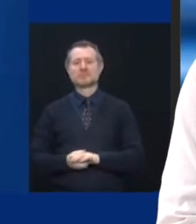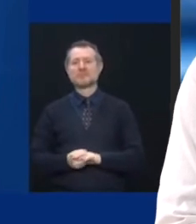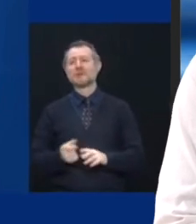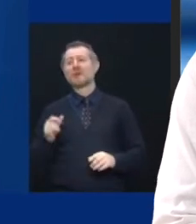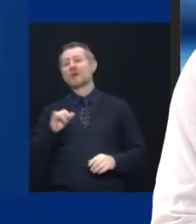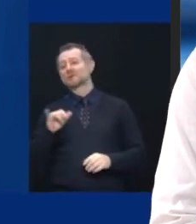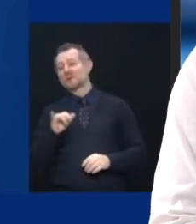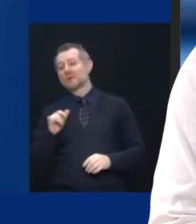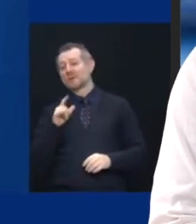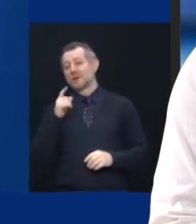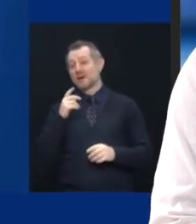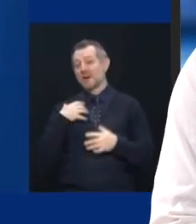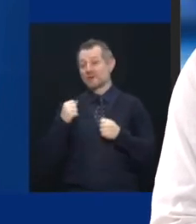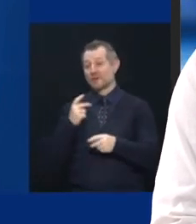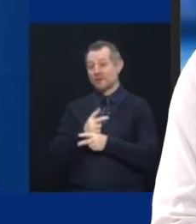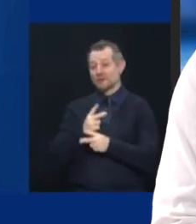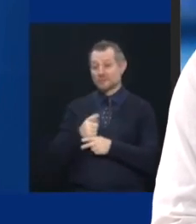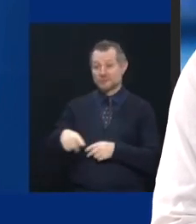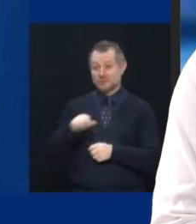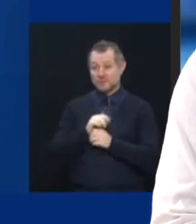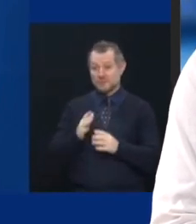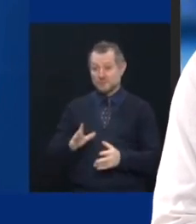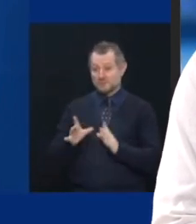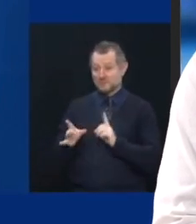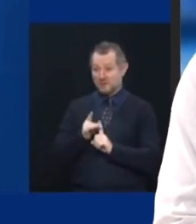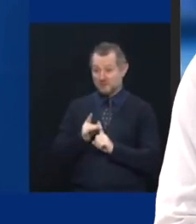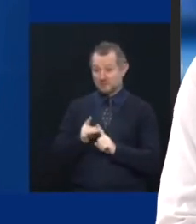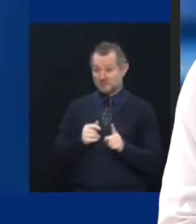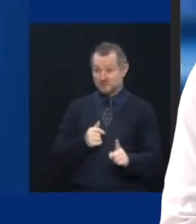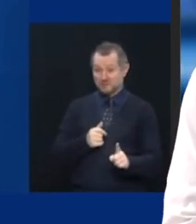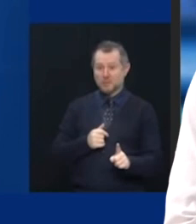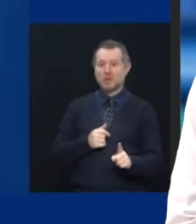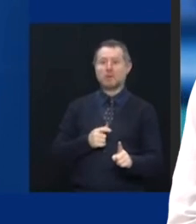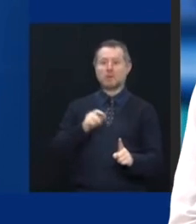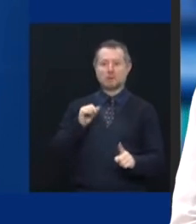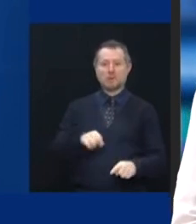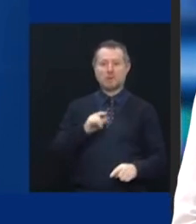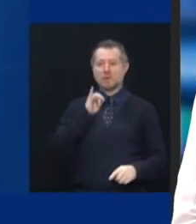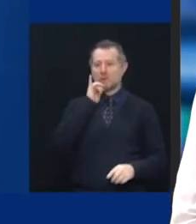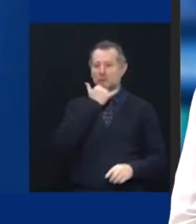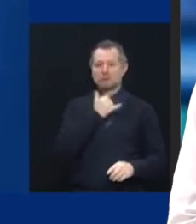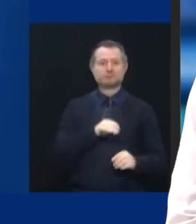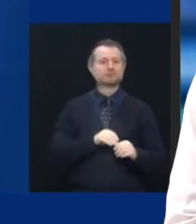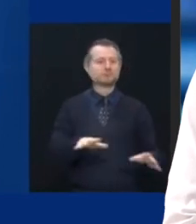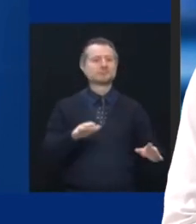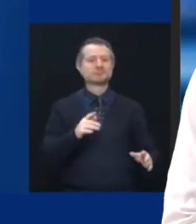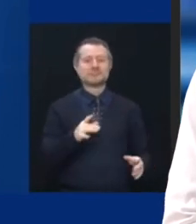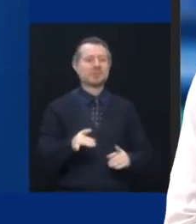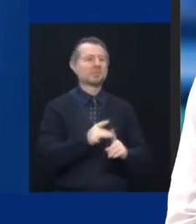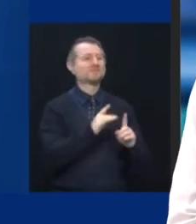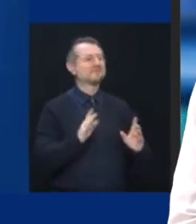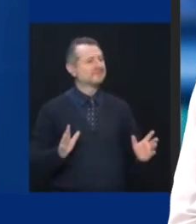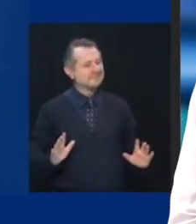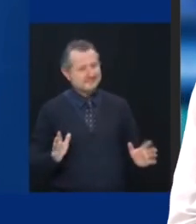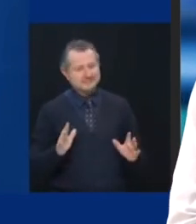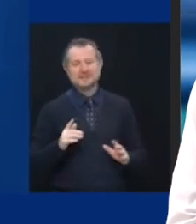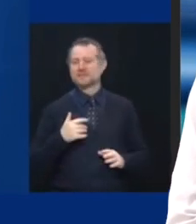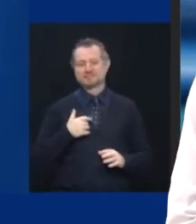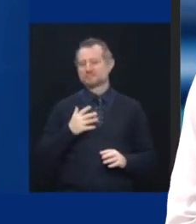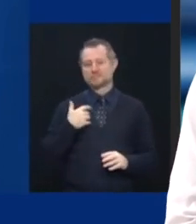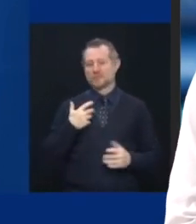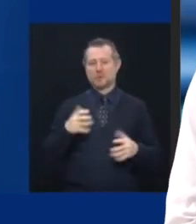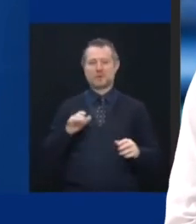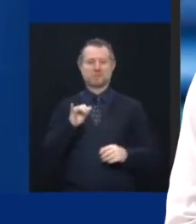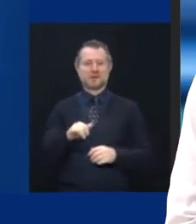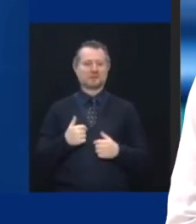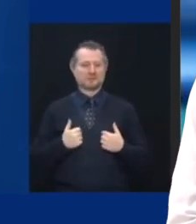2款疫苗都属于紧急批准，意味着这些疫苗并未将一些特殊人群纳入临床实验，因此不能像麻疹疫苗